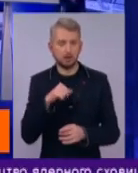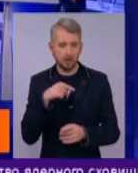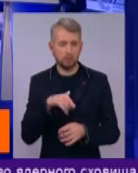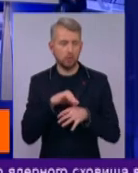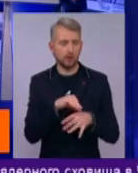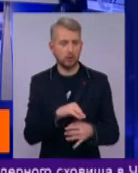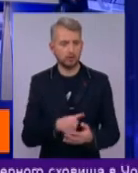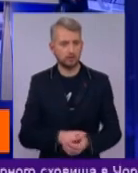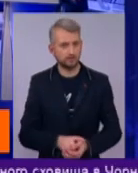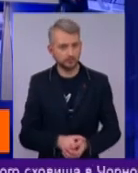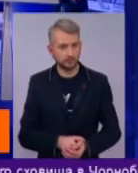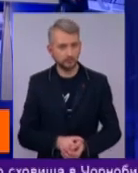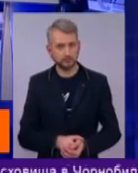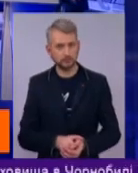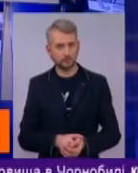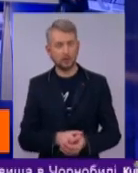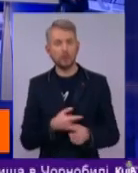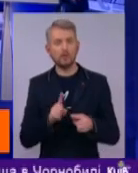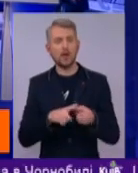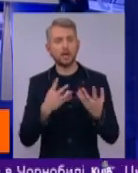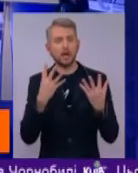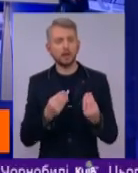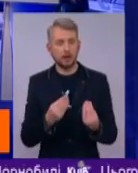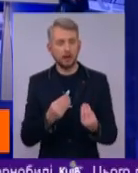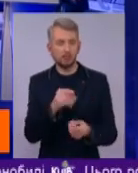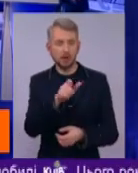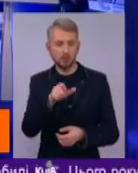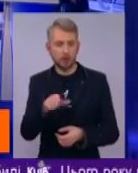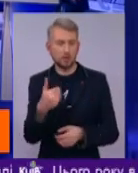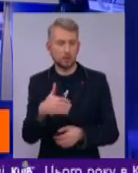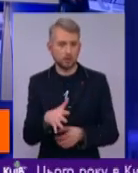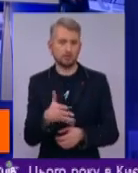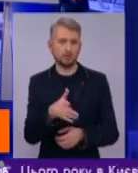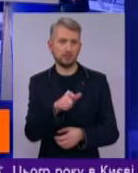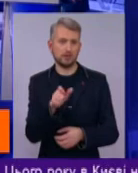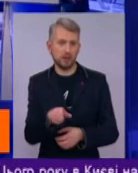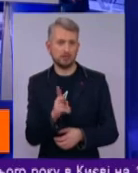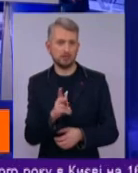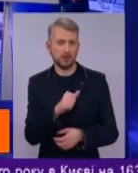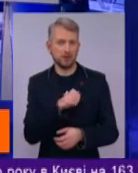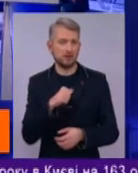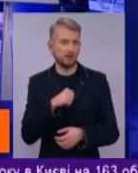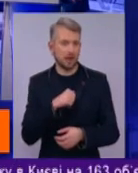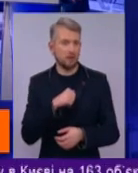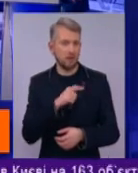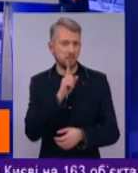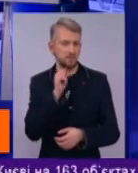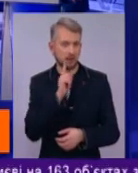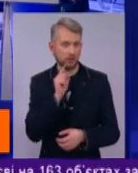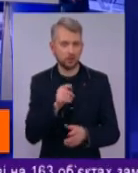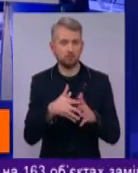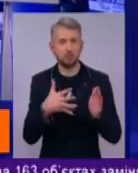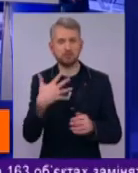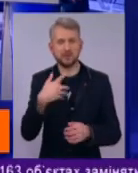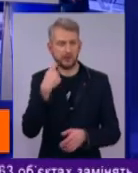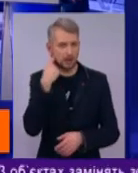провел. В этот день ребята уже, ну, ребята, как самому младшему из них, уже за